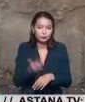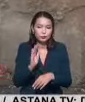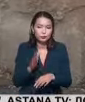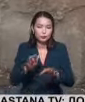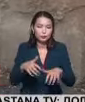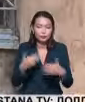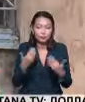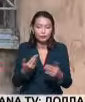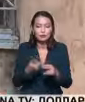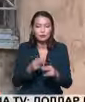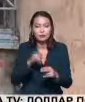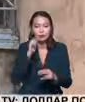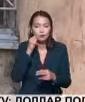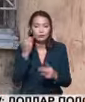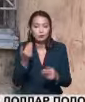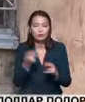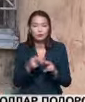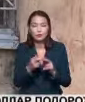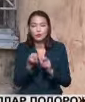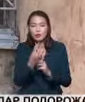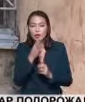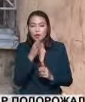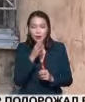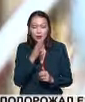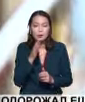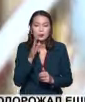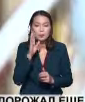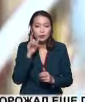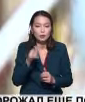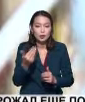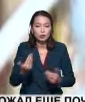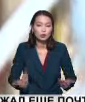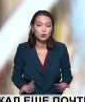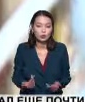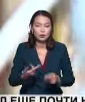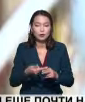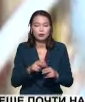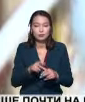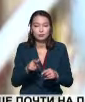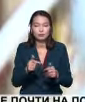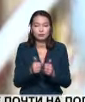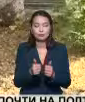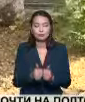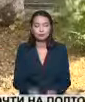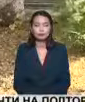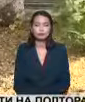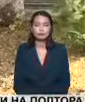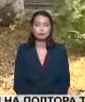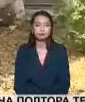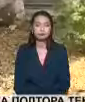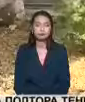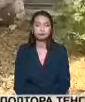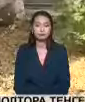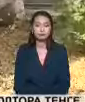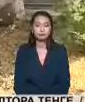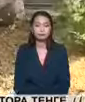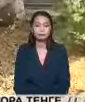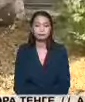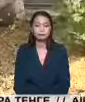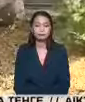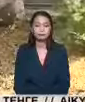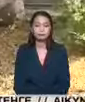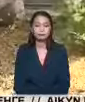наследник пенсионерки – 14-летний подросток, который живет в специнтернате. Раиса Моргунова, Арман Якубов, Астана Таймс,